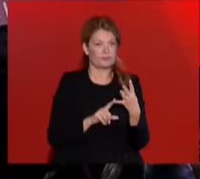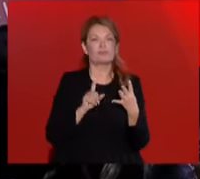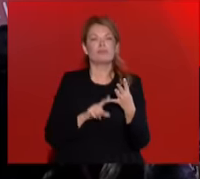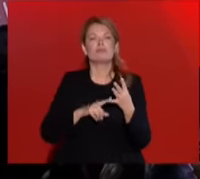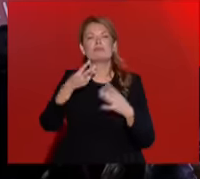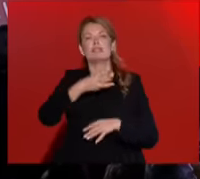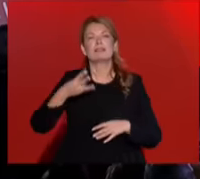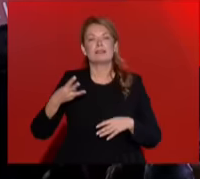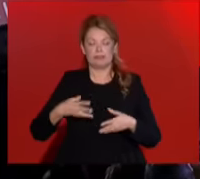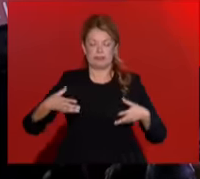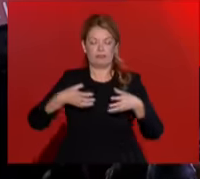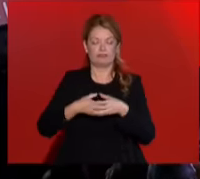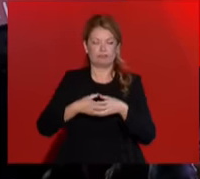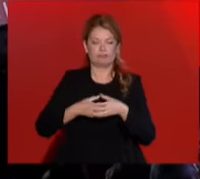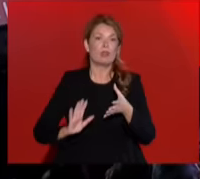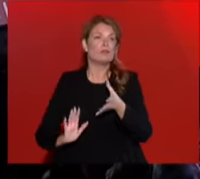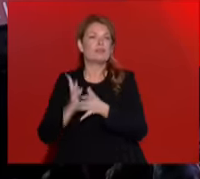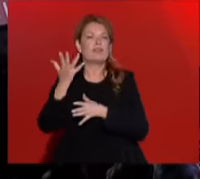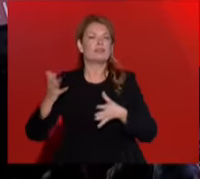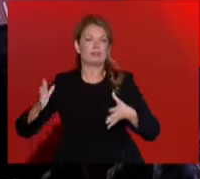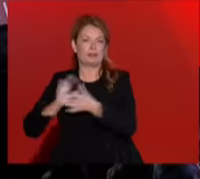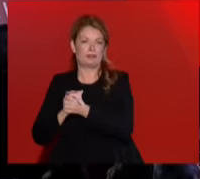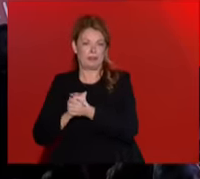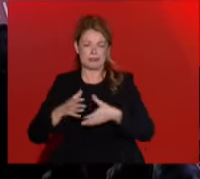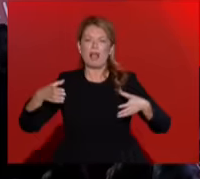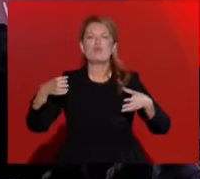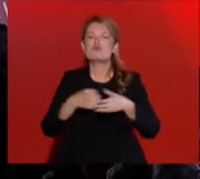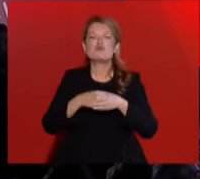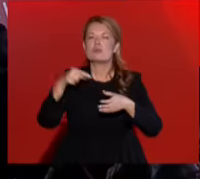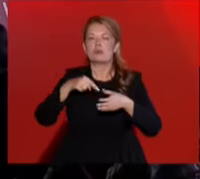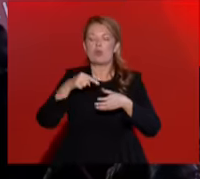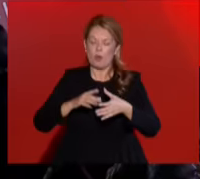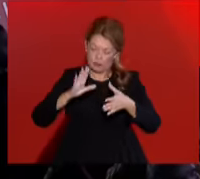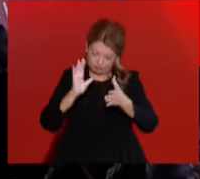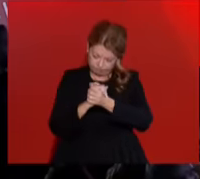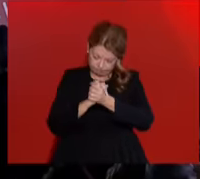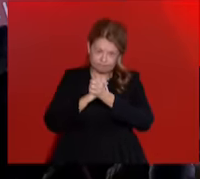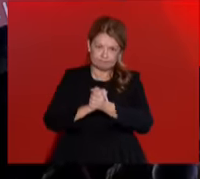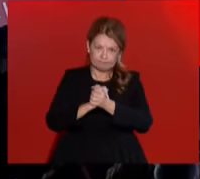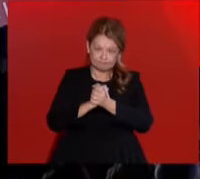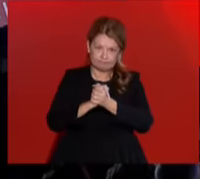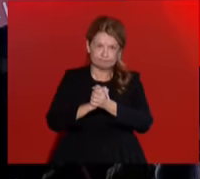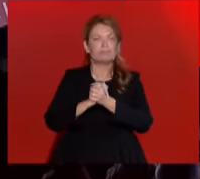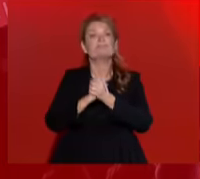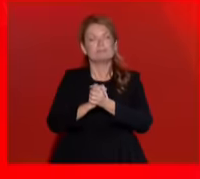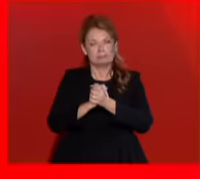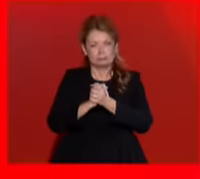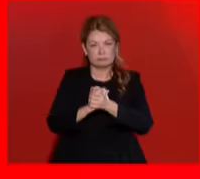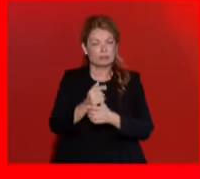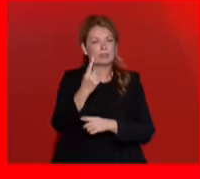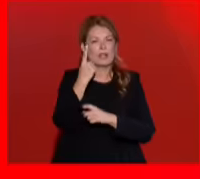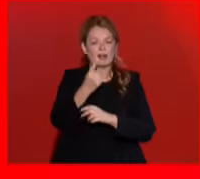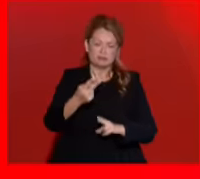τέταρτο. Ο ΣΥΡΙΖΑ Προοδευτική Συμμαχία είναι κόμμα ενιαίο και πολυτασικό με ένα